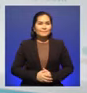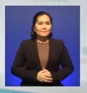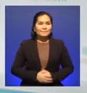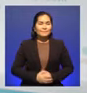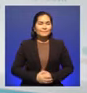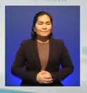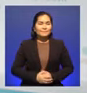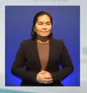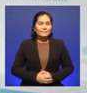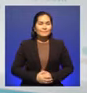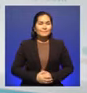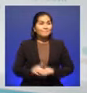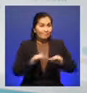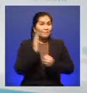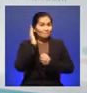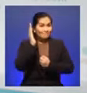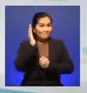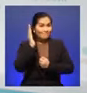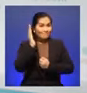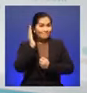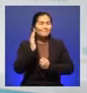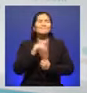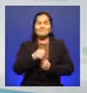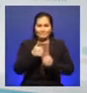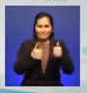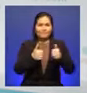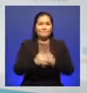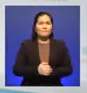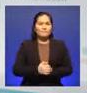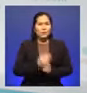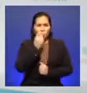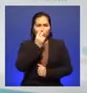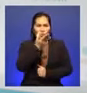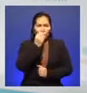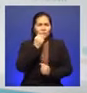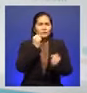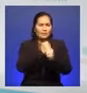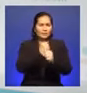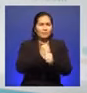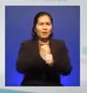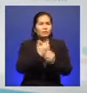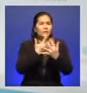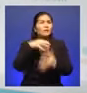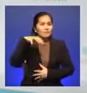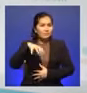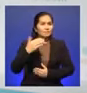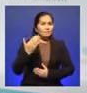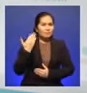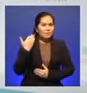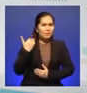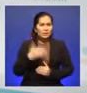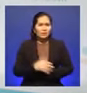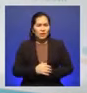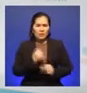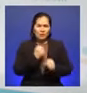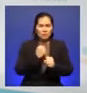ค่ะพร้อมนำเสนอใช่ไหมคะค่ะภาพงานเห็นภาพในเรือนจำเมื่อสักครู่เนี่ยไม่ง่ายเลยนะคะในการเข้าไป